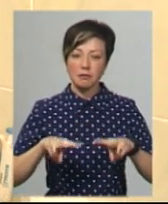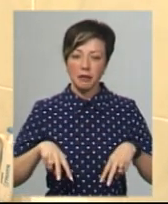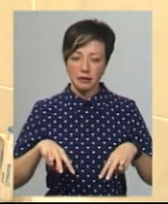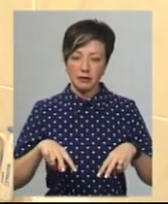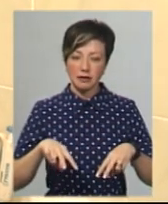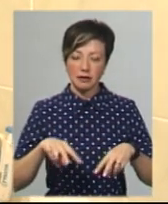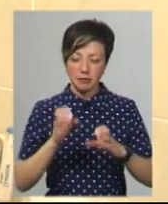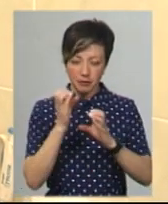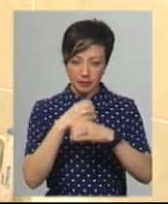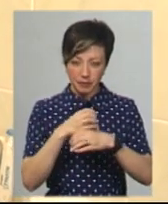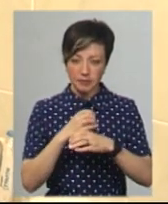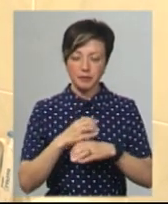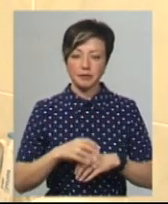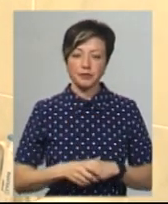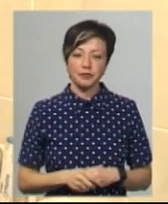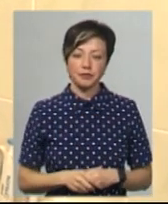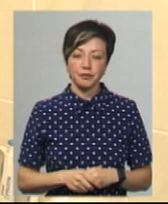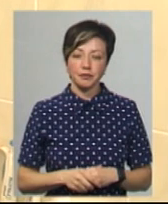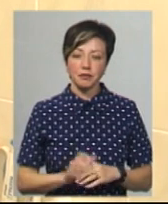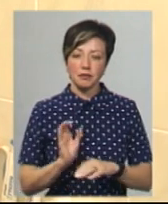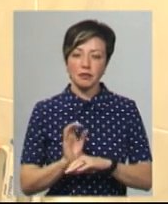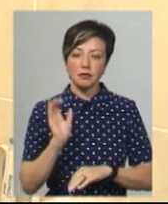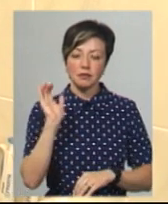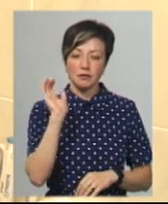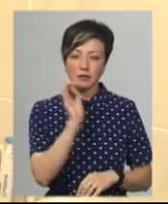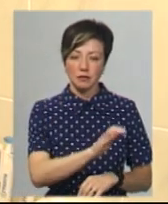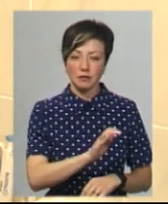крові, відбирається сиворотка, яка направляється